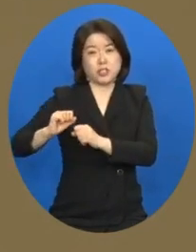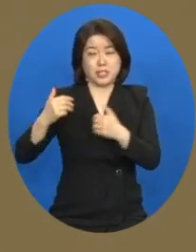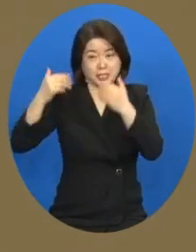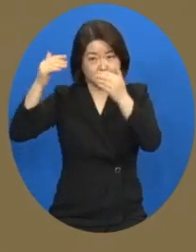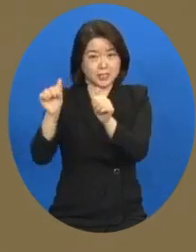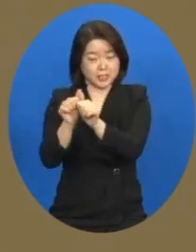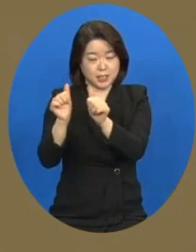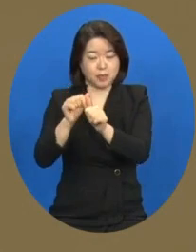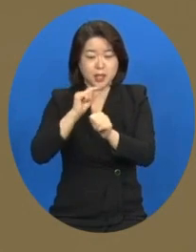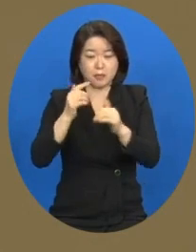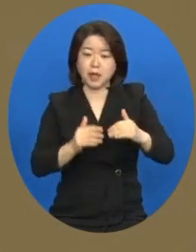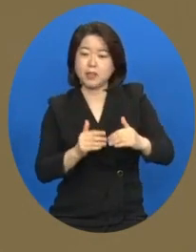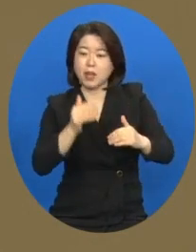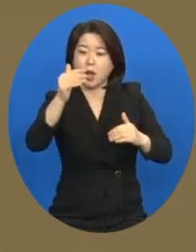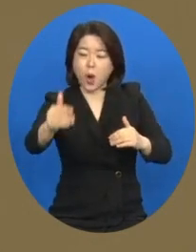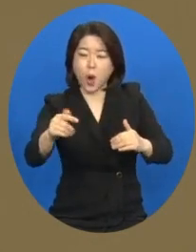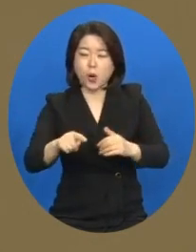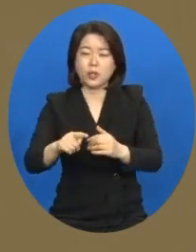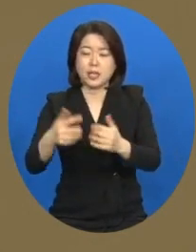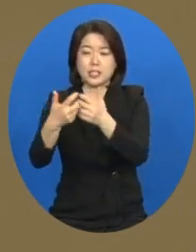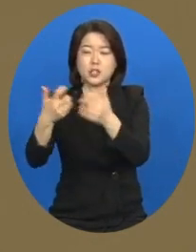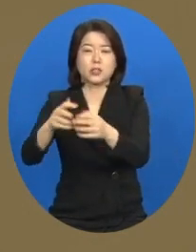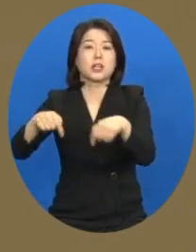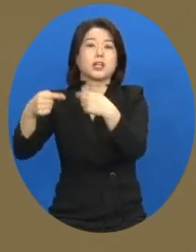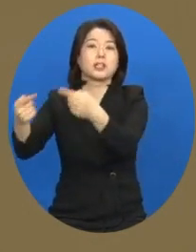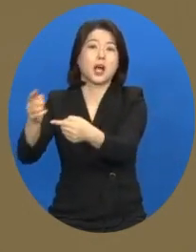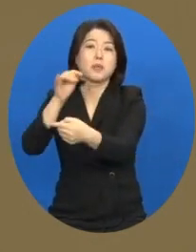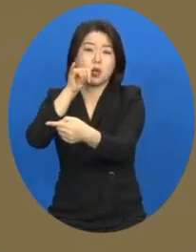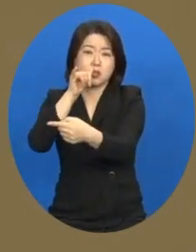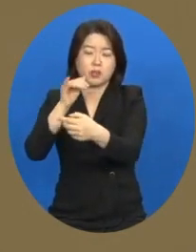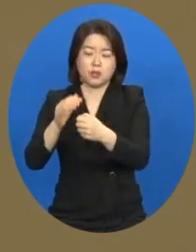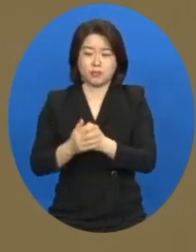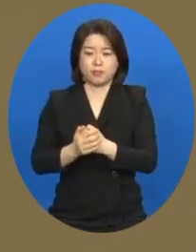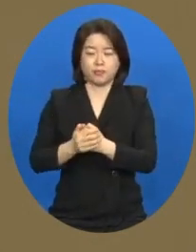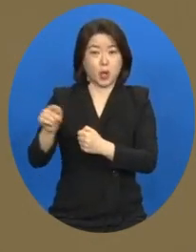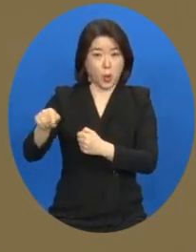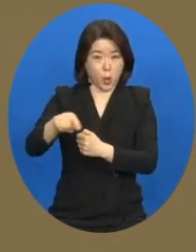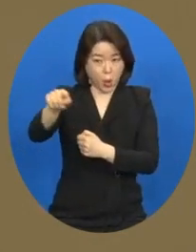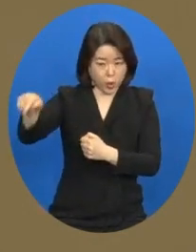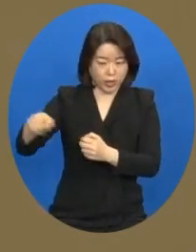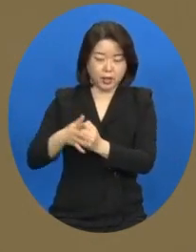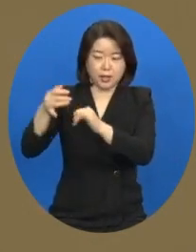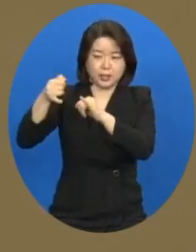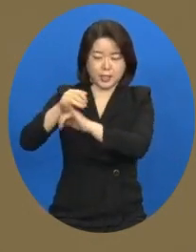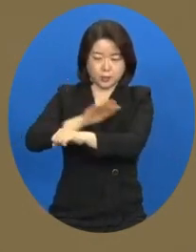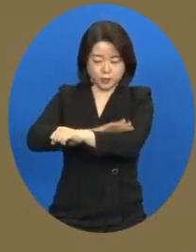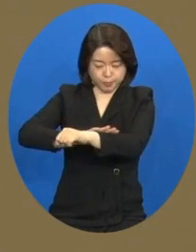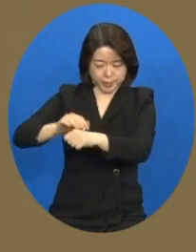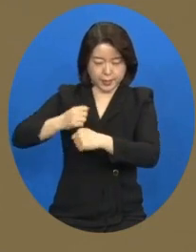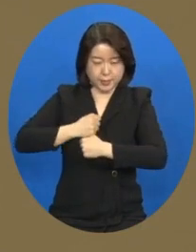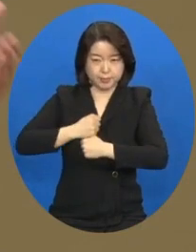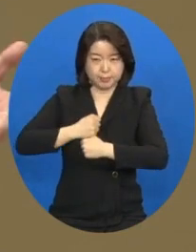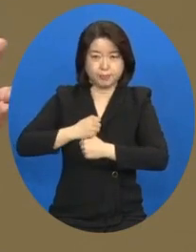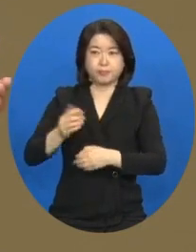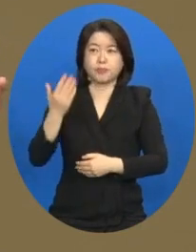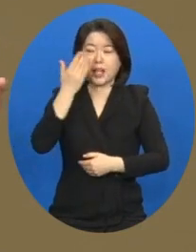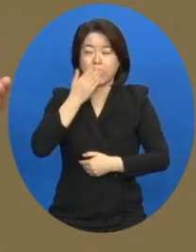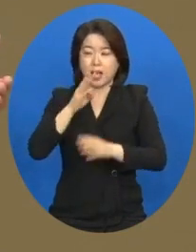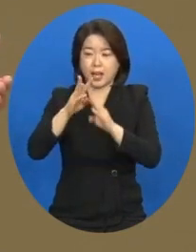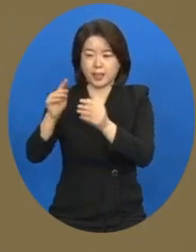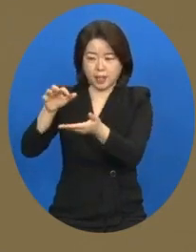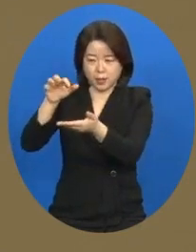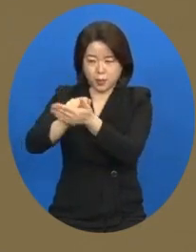가나안 정복 전쟁에 참여했거든요. 약속을 잘 지켰고 가나안 정복은 이제